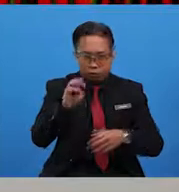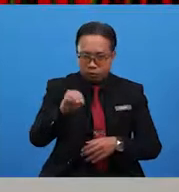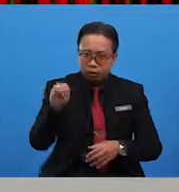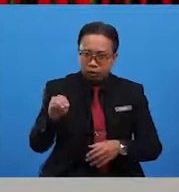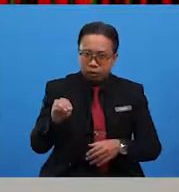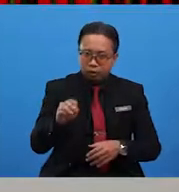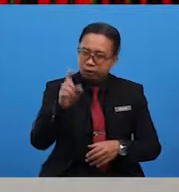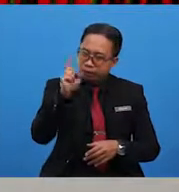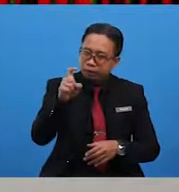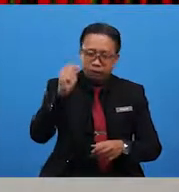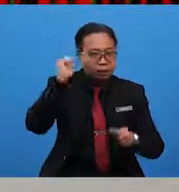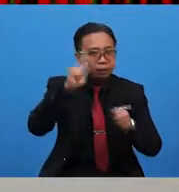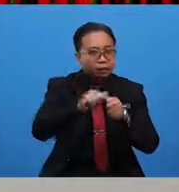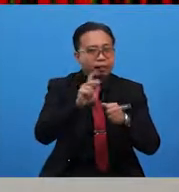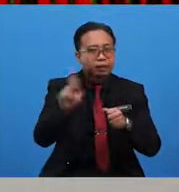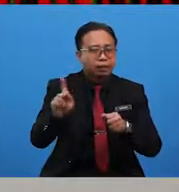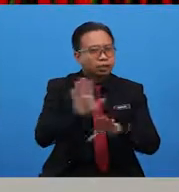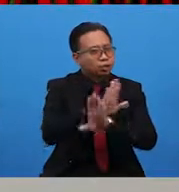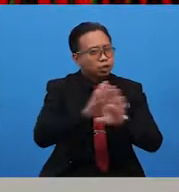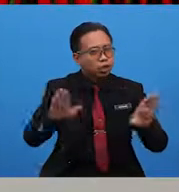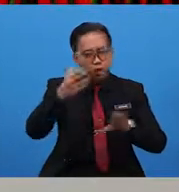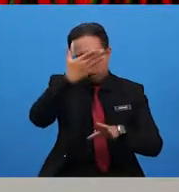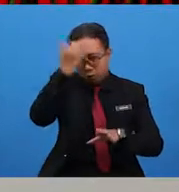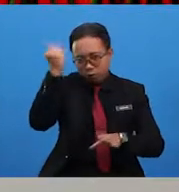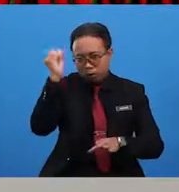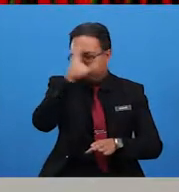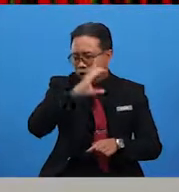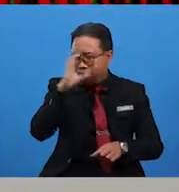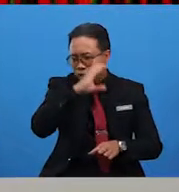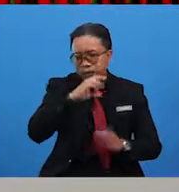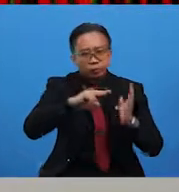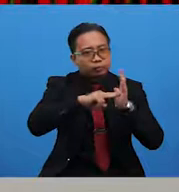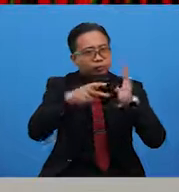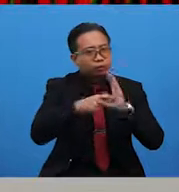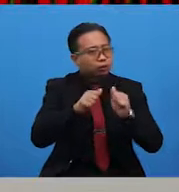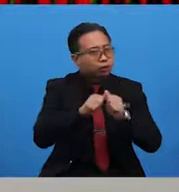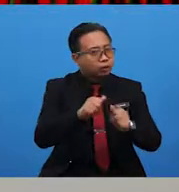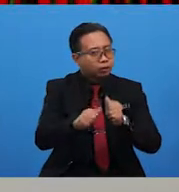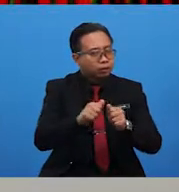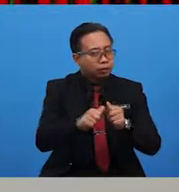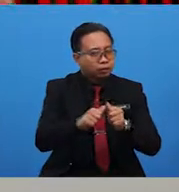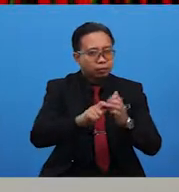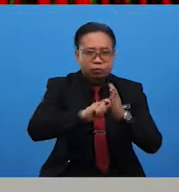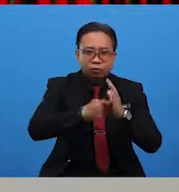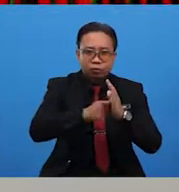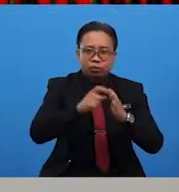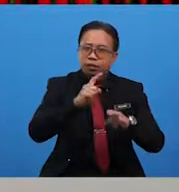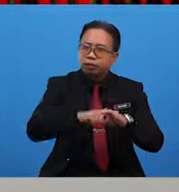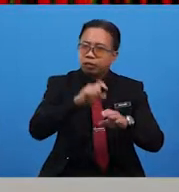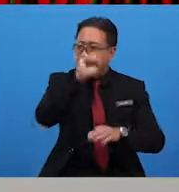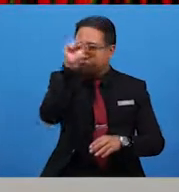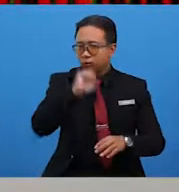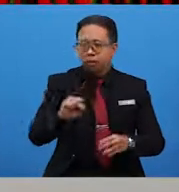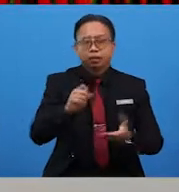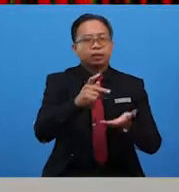Plaza ini perlu diingatkan Jangan lupa cari definisi setiap kata kunci utama pada persoalan